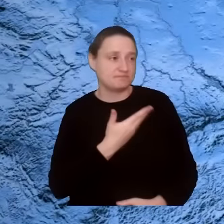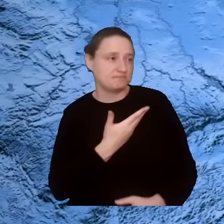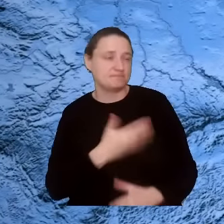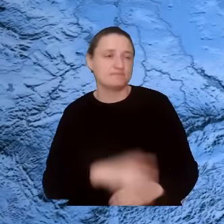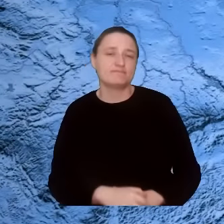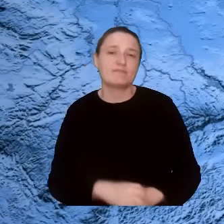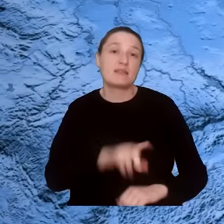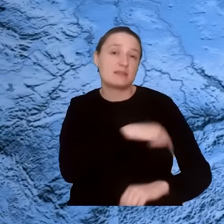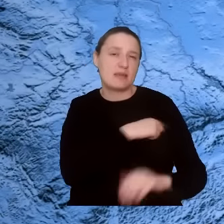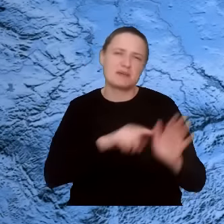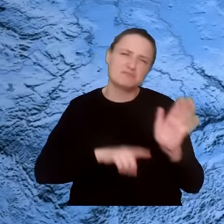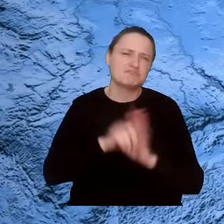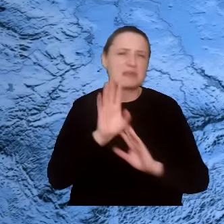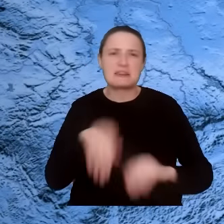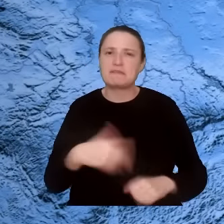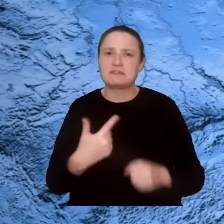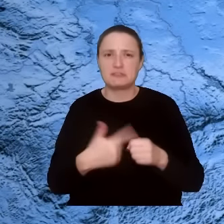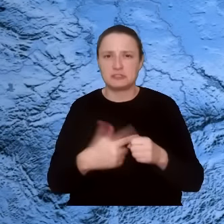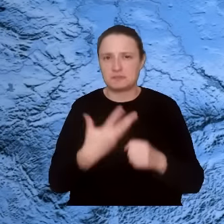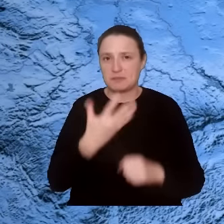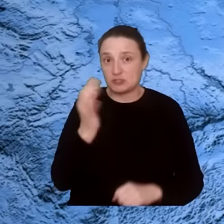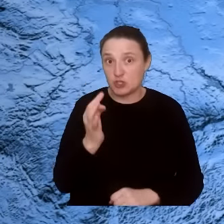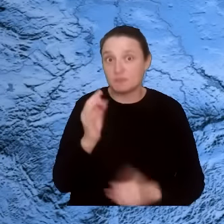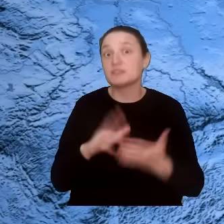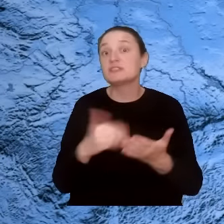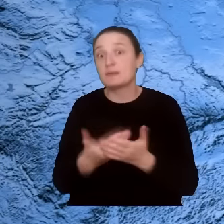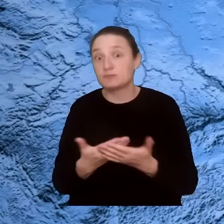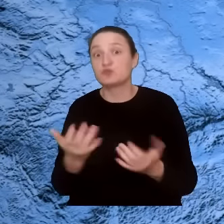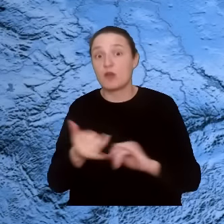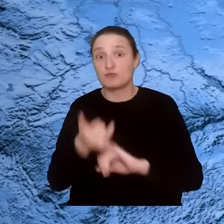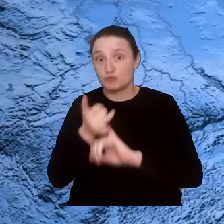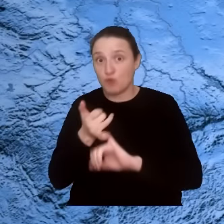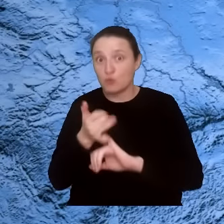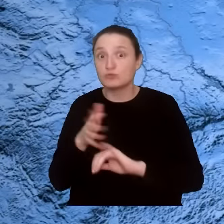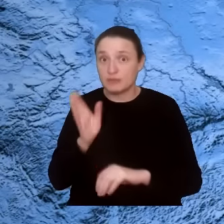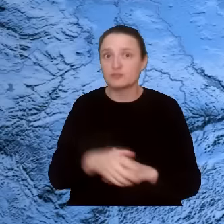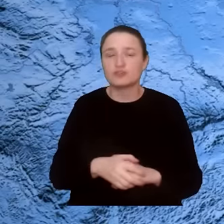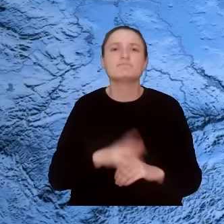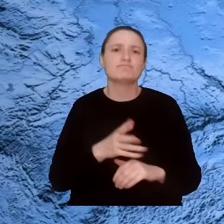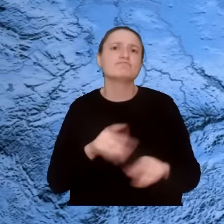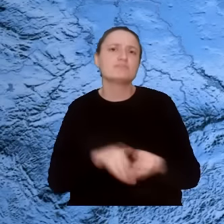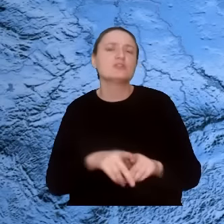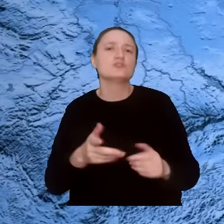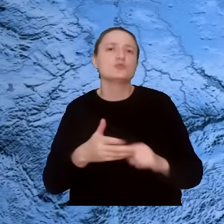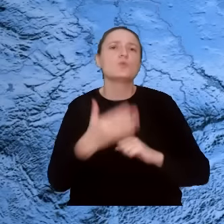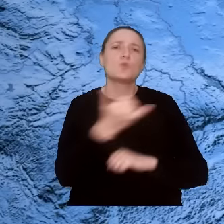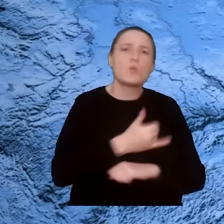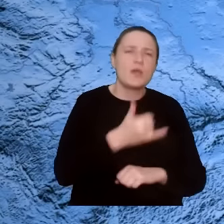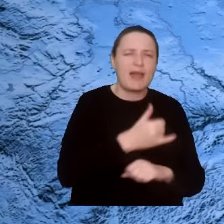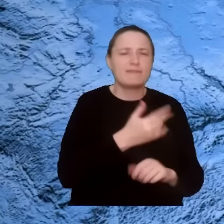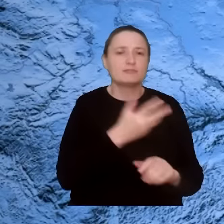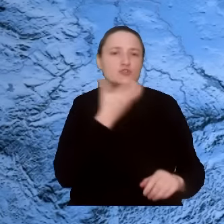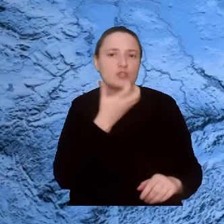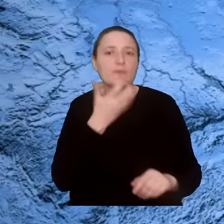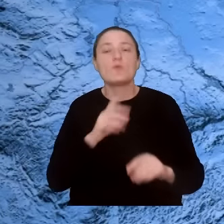Temperatura wzrośnie do nawet 25 stopni. Tyle będzie na przykład w Toruniu. Niewielkie zachmurzenie na Kujawach i na Mazurach. W Ełku do